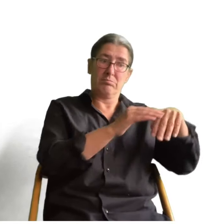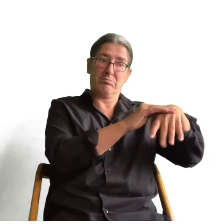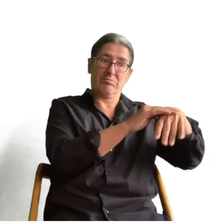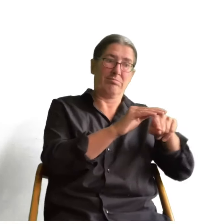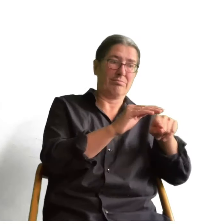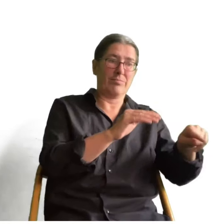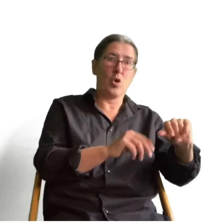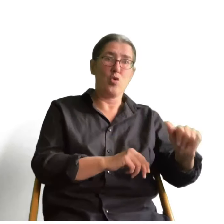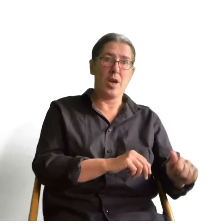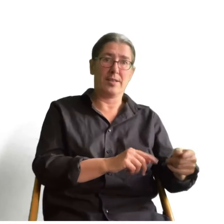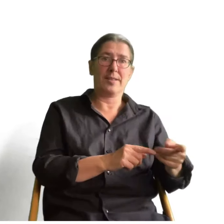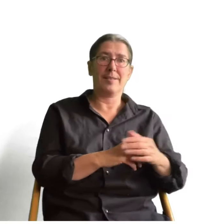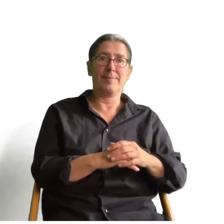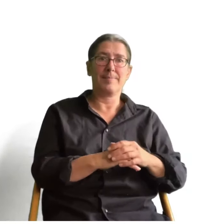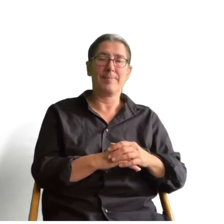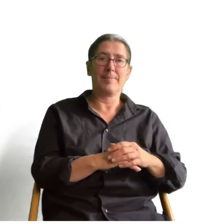beziehungsweise auf Hundertstel.